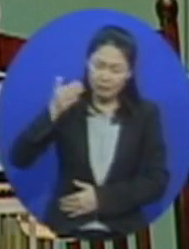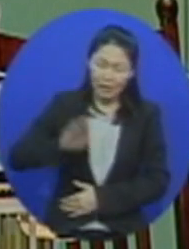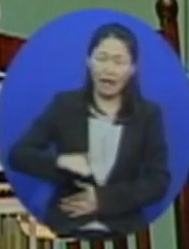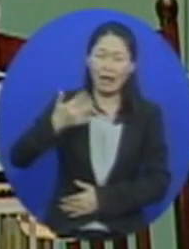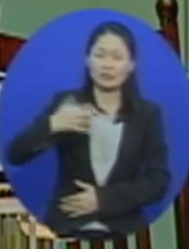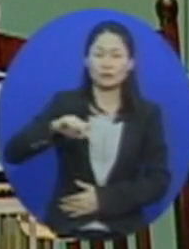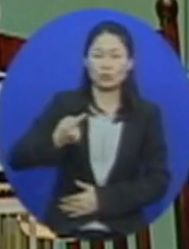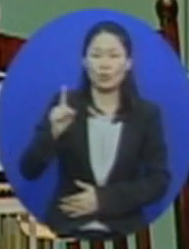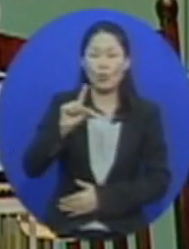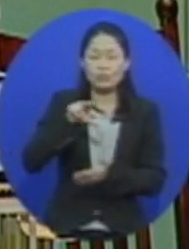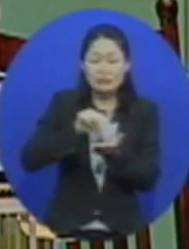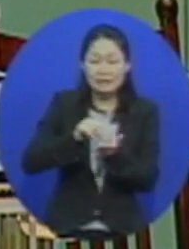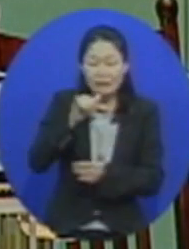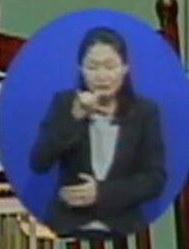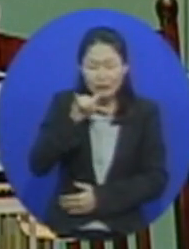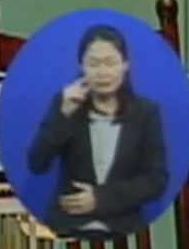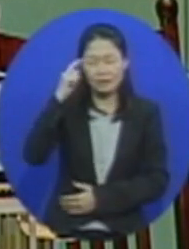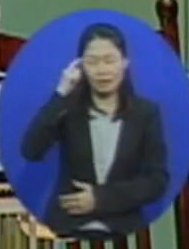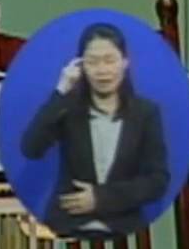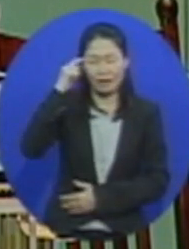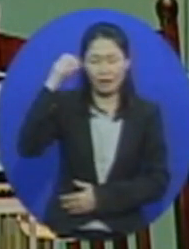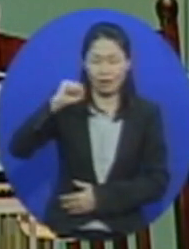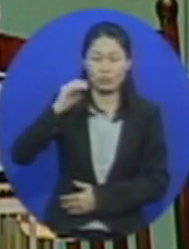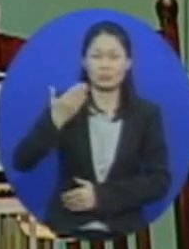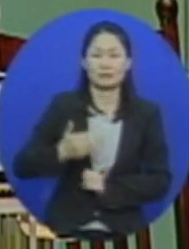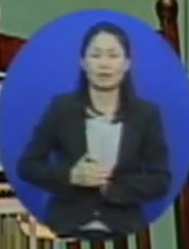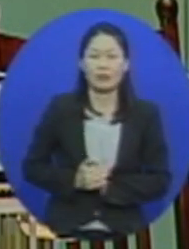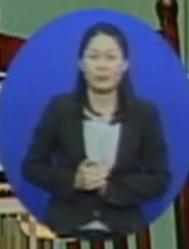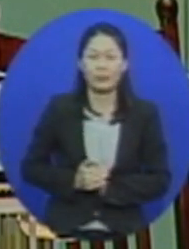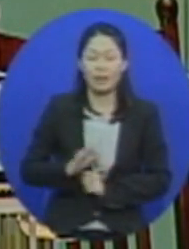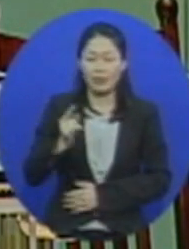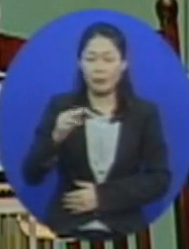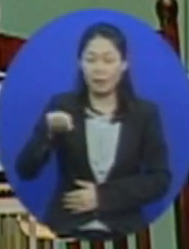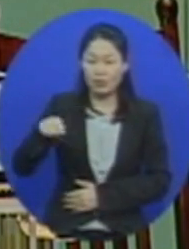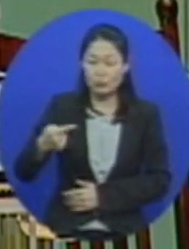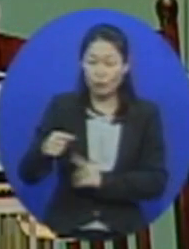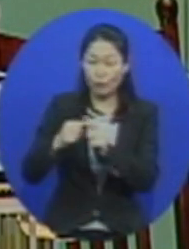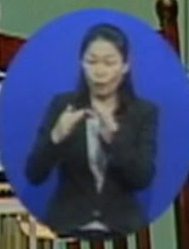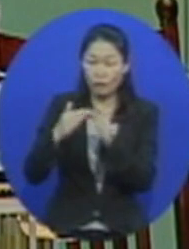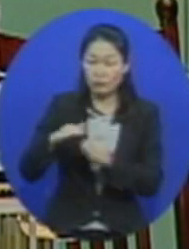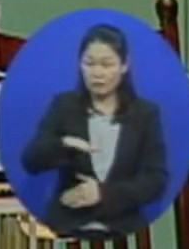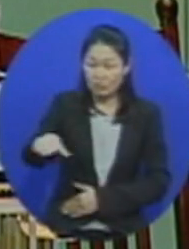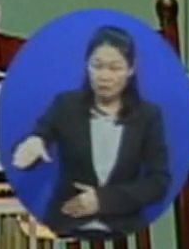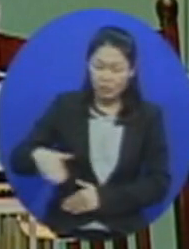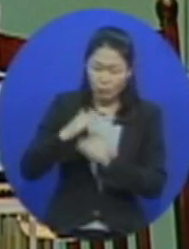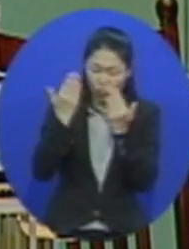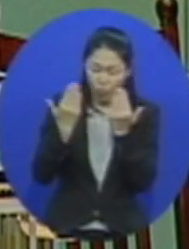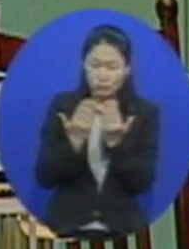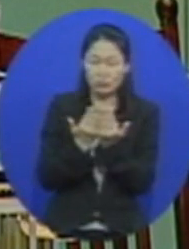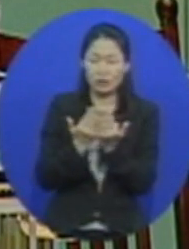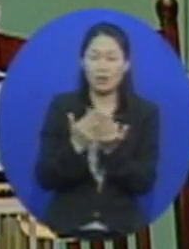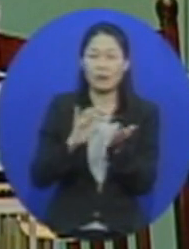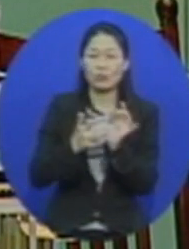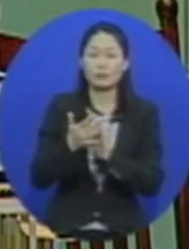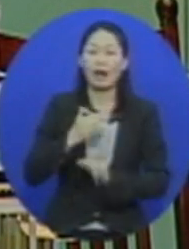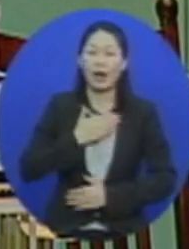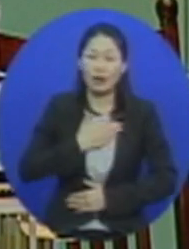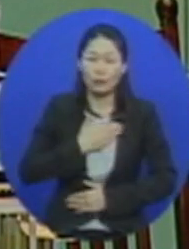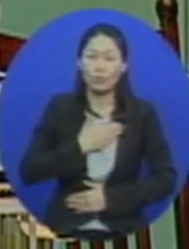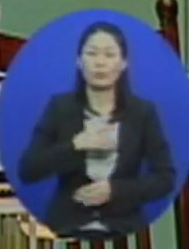문제가 있다는 생각이 들었어요 앱 s 교우들이 다 예수님을 않아요 예수님을